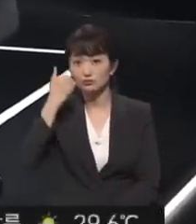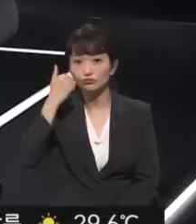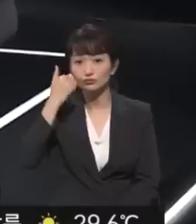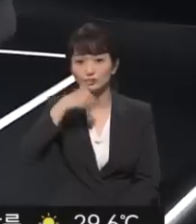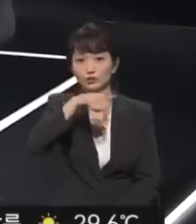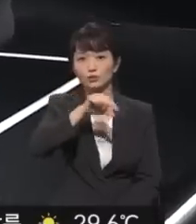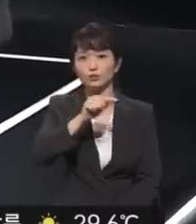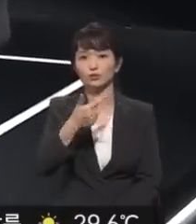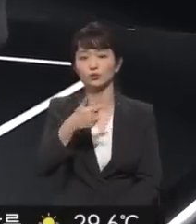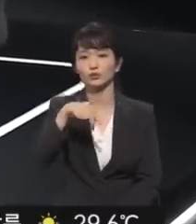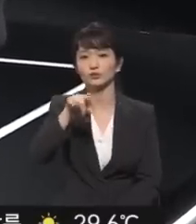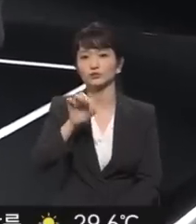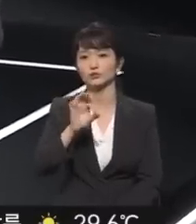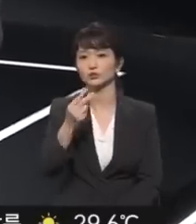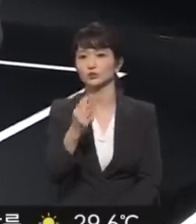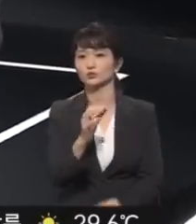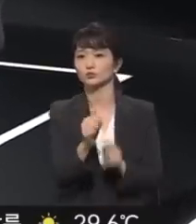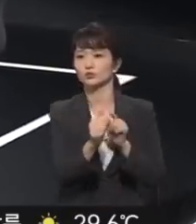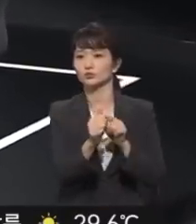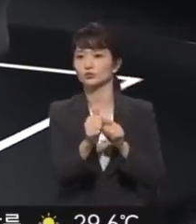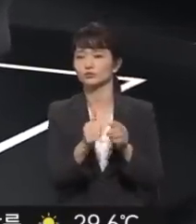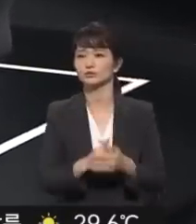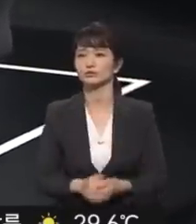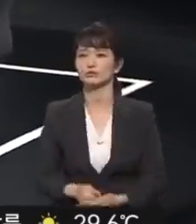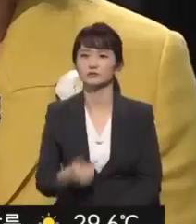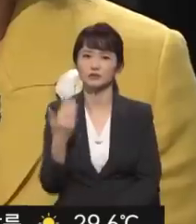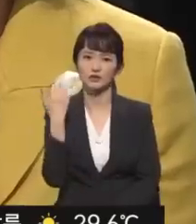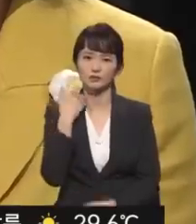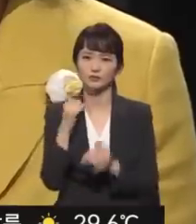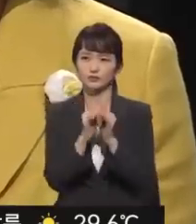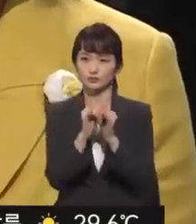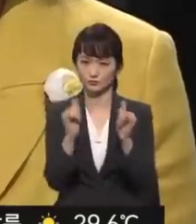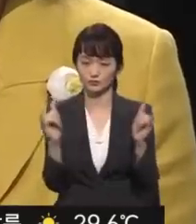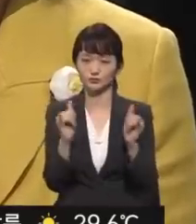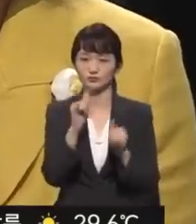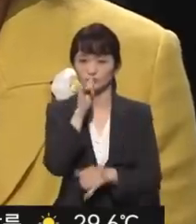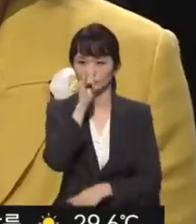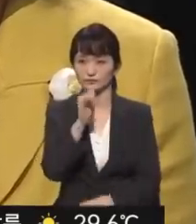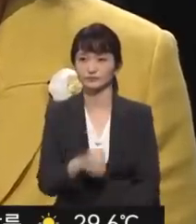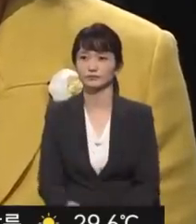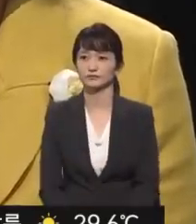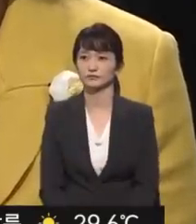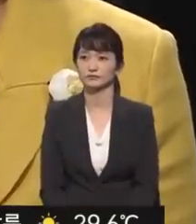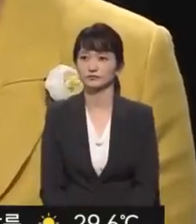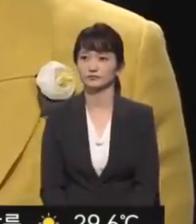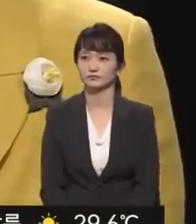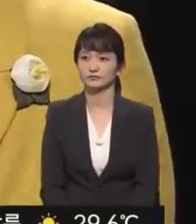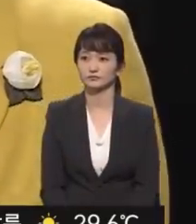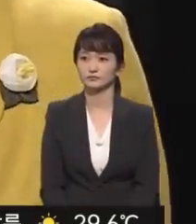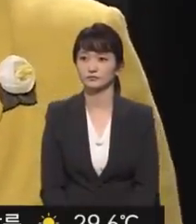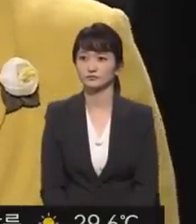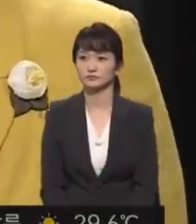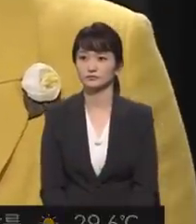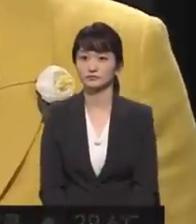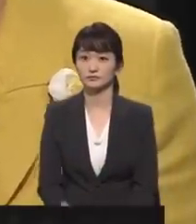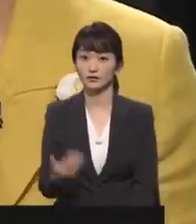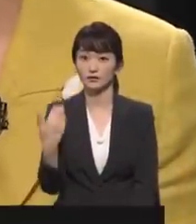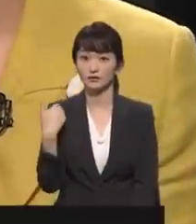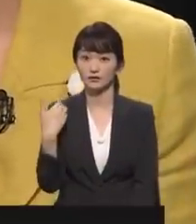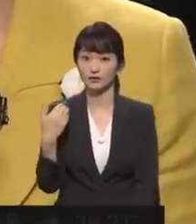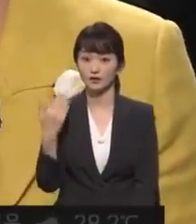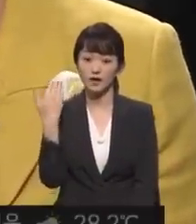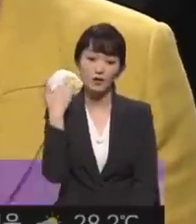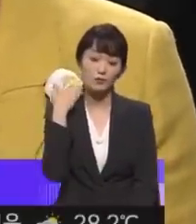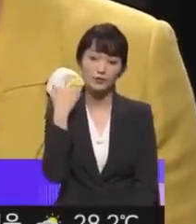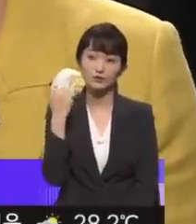원내대표 시 잖아요 근데 사실 보이지 않는 분도 계세요 예고 사가고 내편 데 그렇게 보이지 않는 지난번 해지하는 힘 있던지